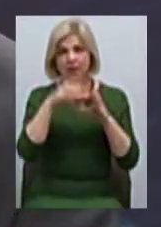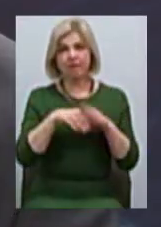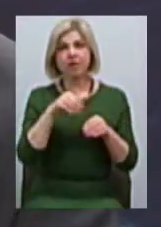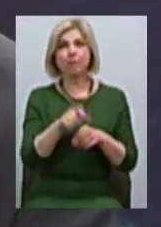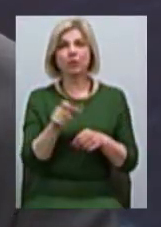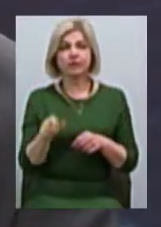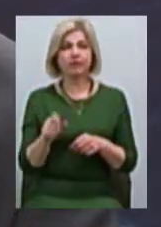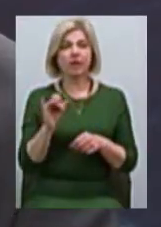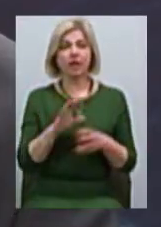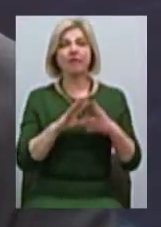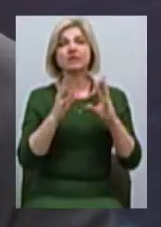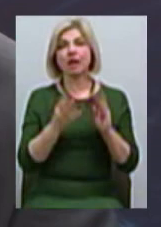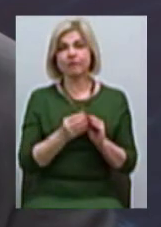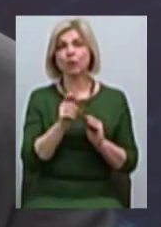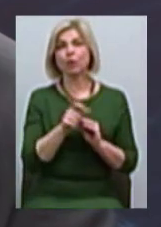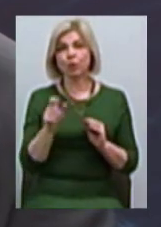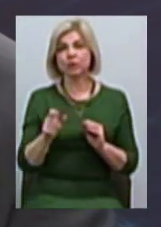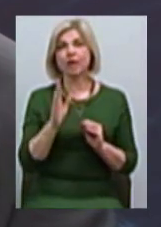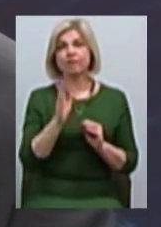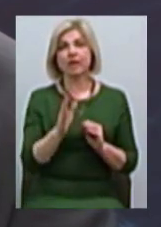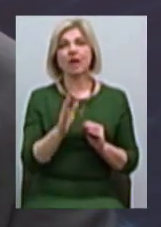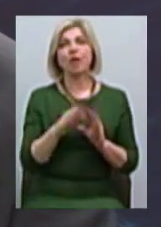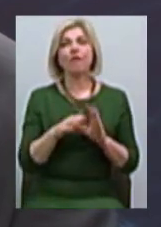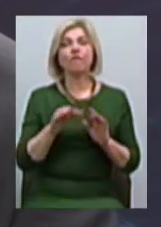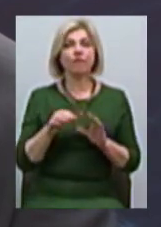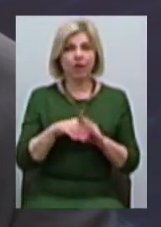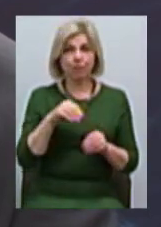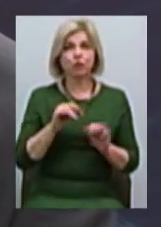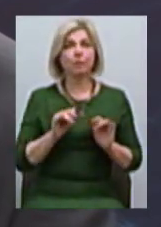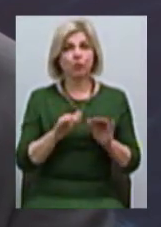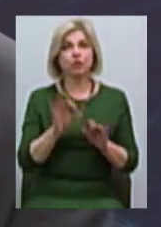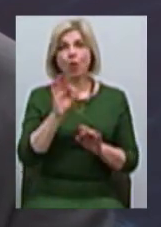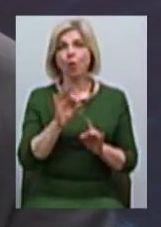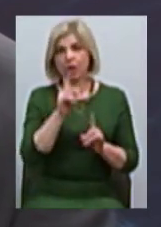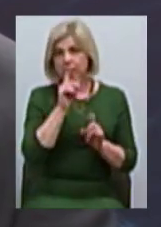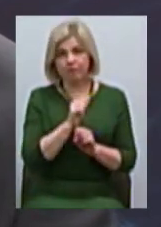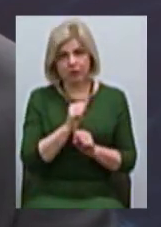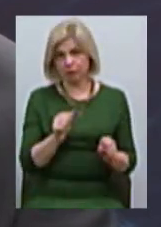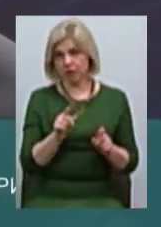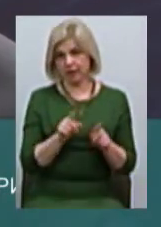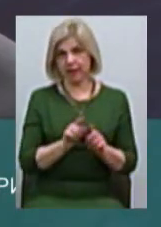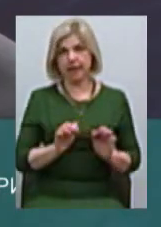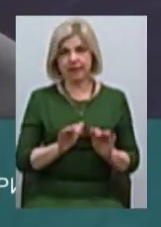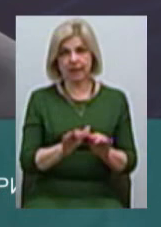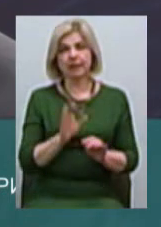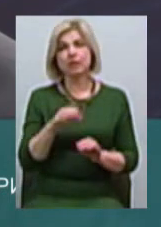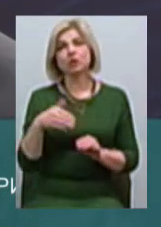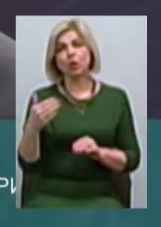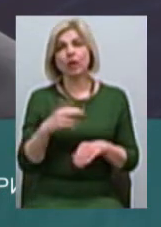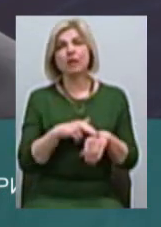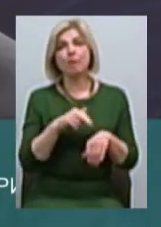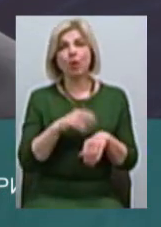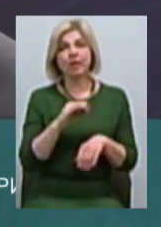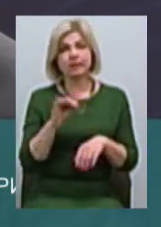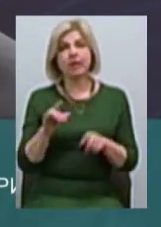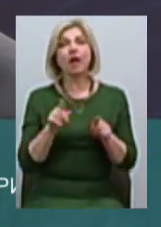і взагалі-то людей, взагалі суб'єктів виборчого процесу щодо унеможливлення таких дій. Зі сторони Національної поліції така ж